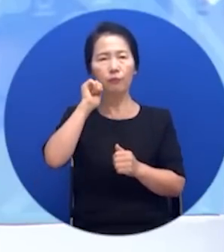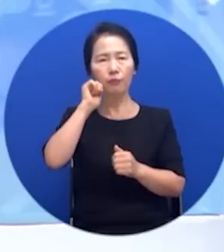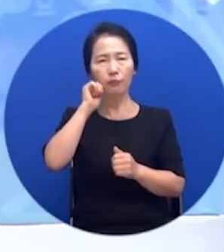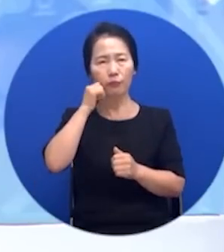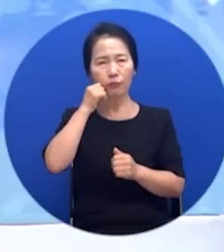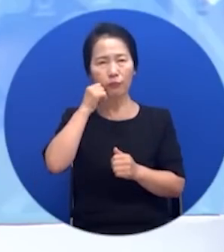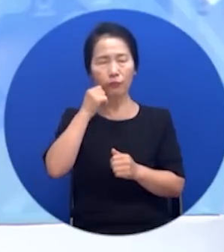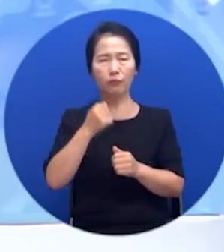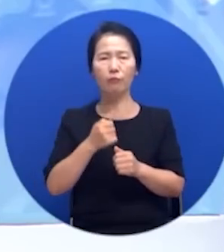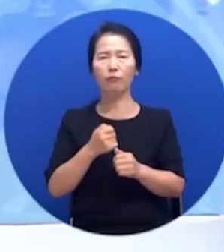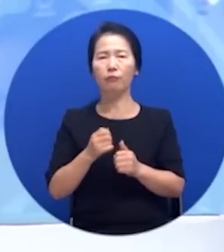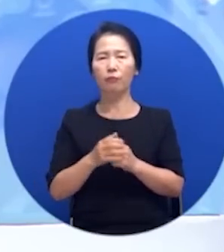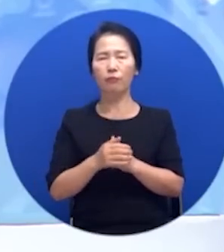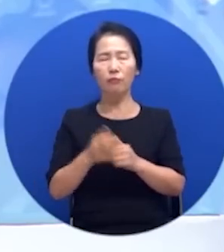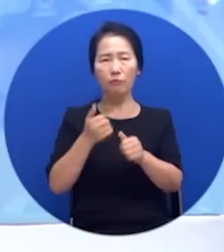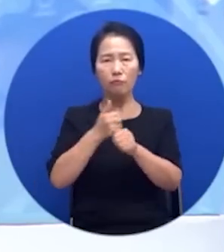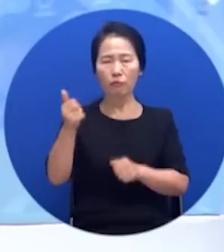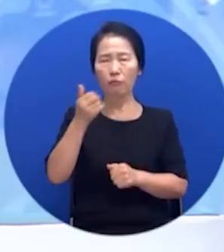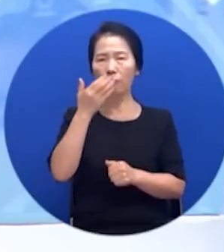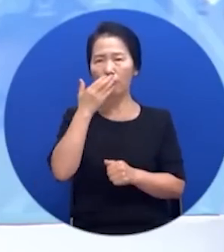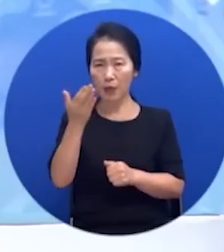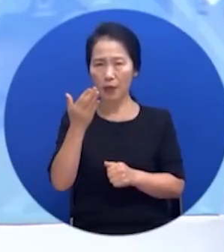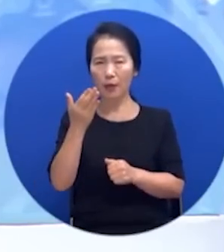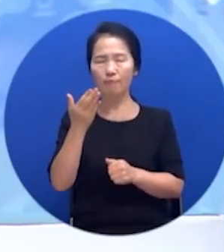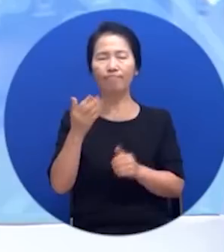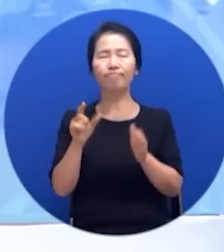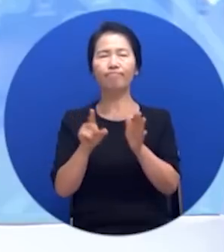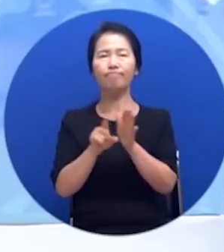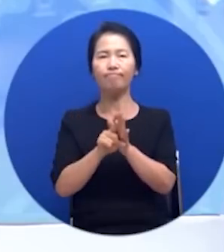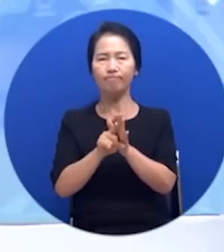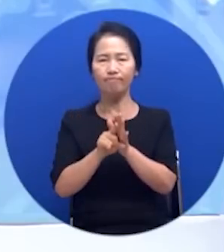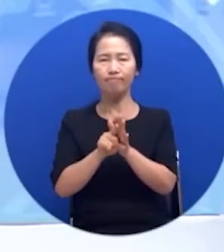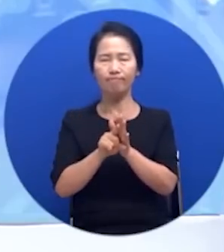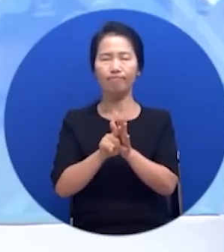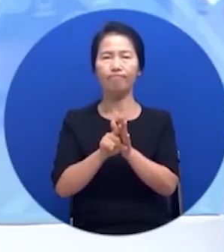역경도 이겨낼 수 있으리라 확신합니다.